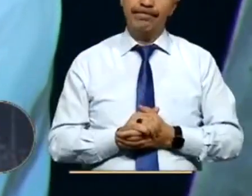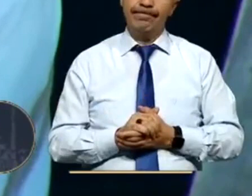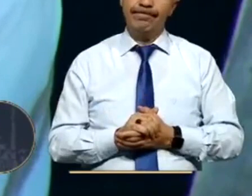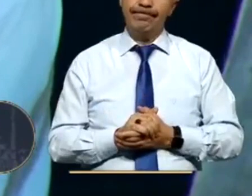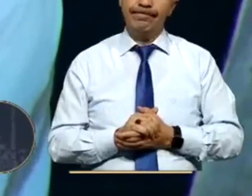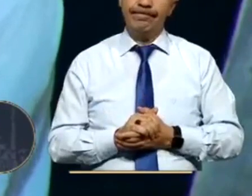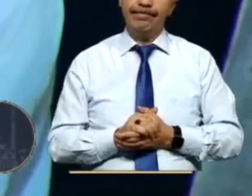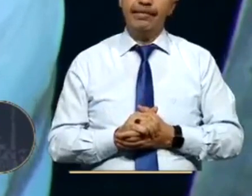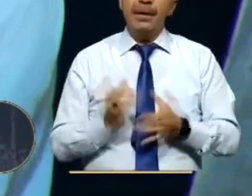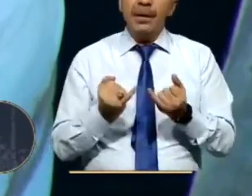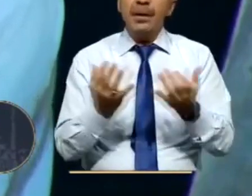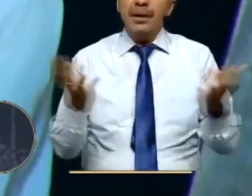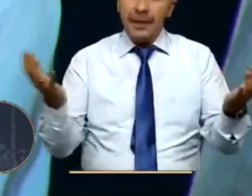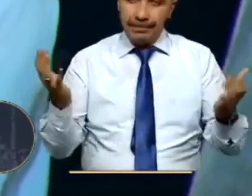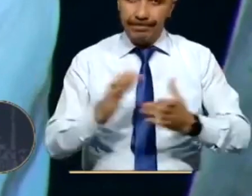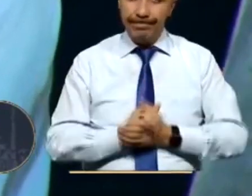Kardeşlerim,